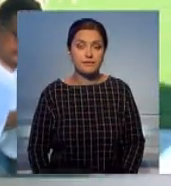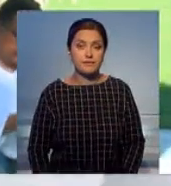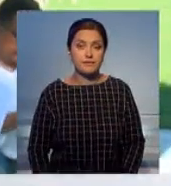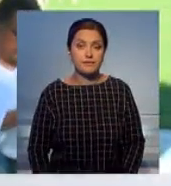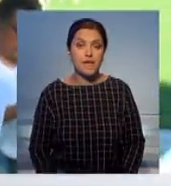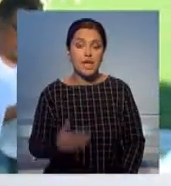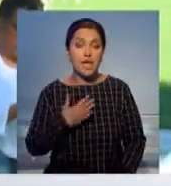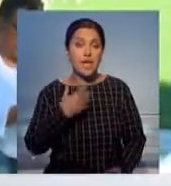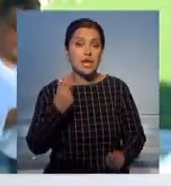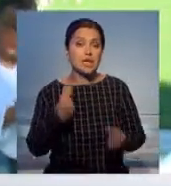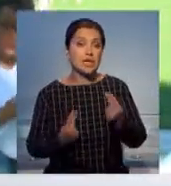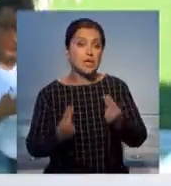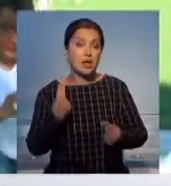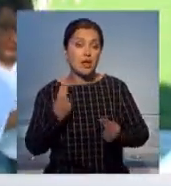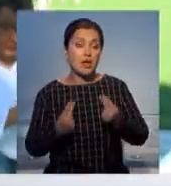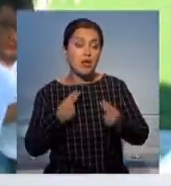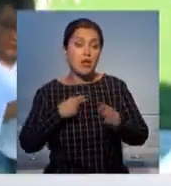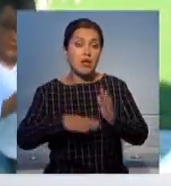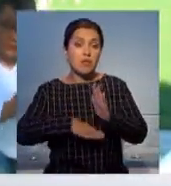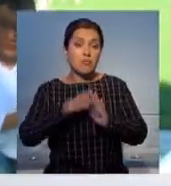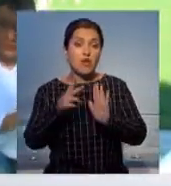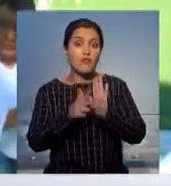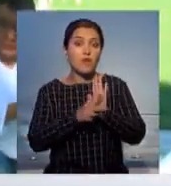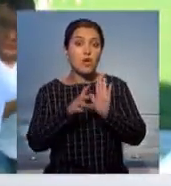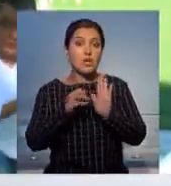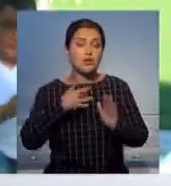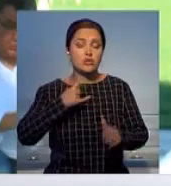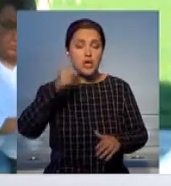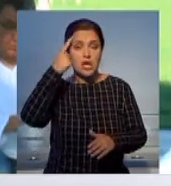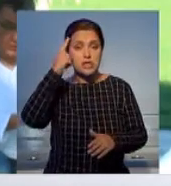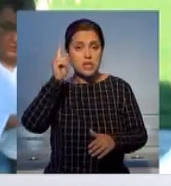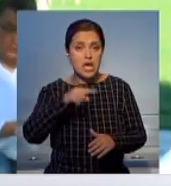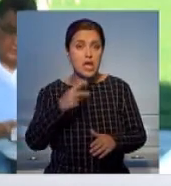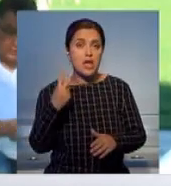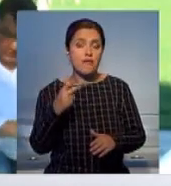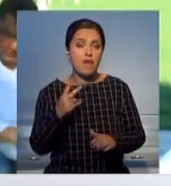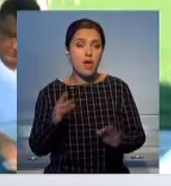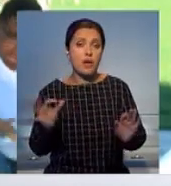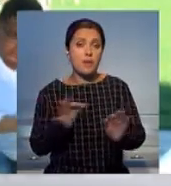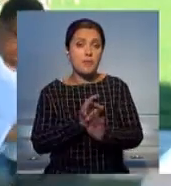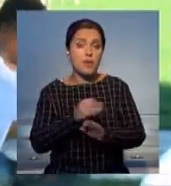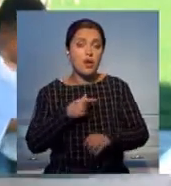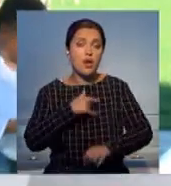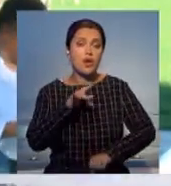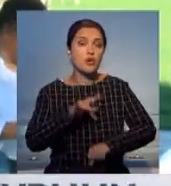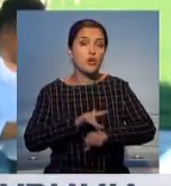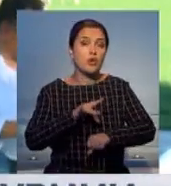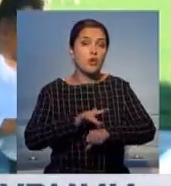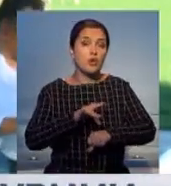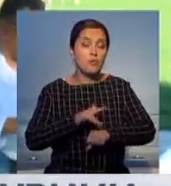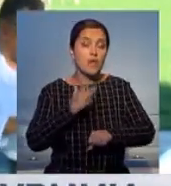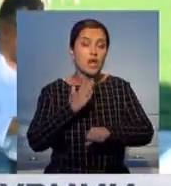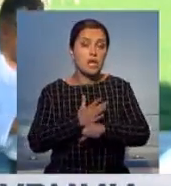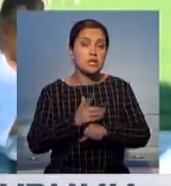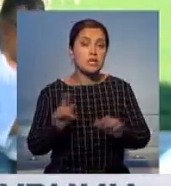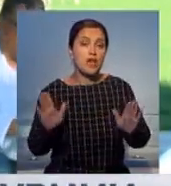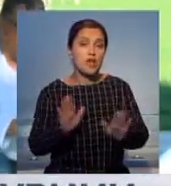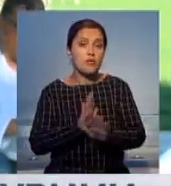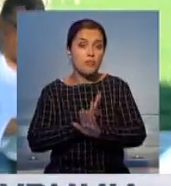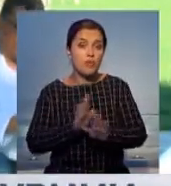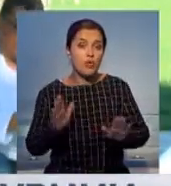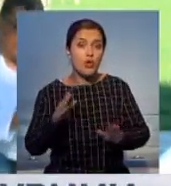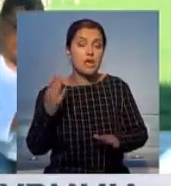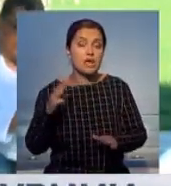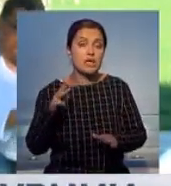Я играю на домбре с 8 лет. Сейчас я знаю около 20 кюев. Один из моих самых любимых – кюйжек-пежек. Нургисыт